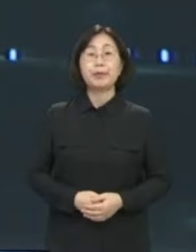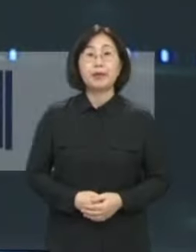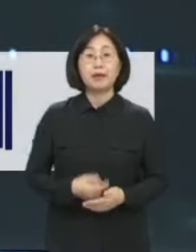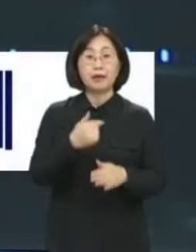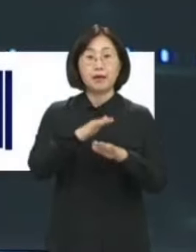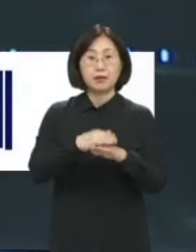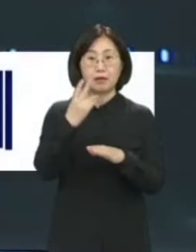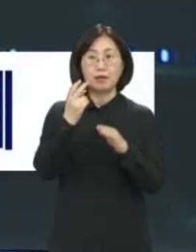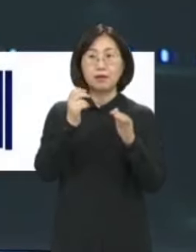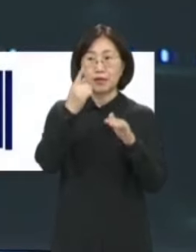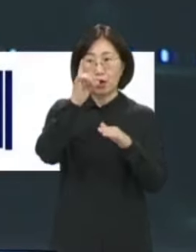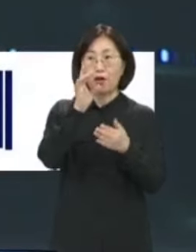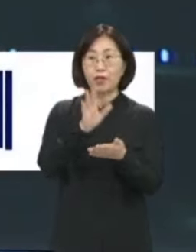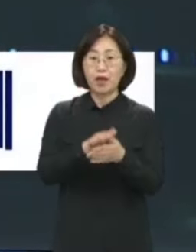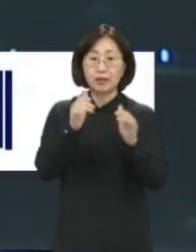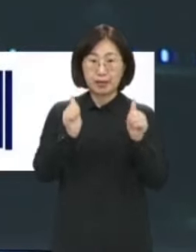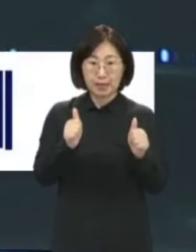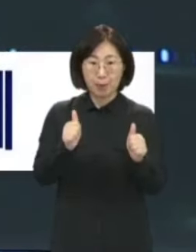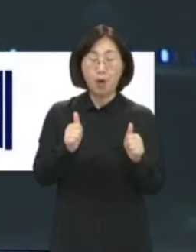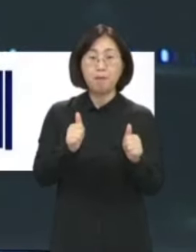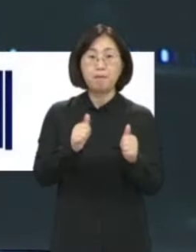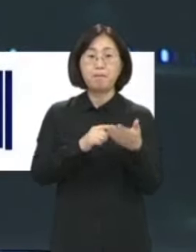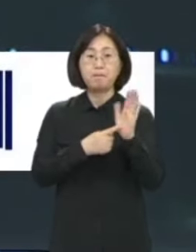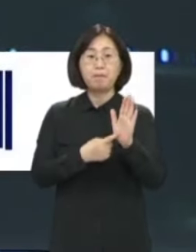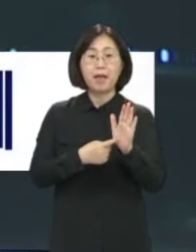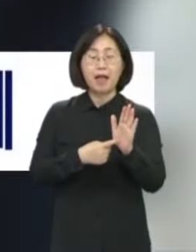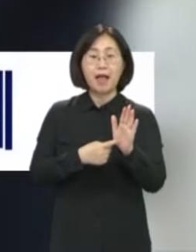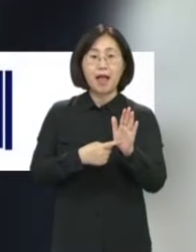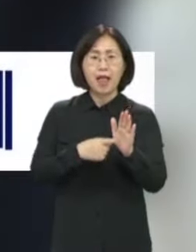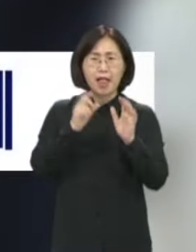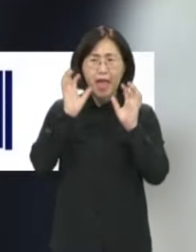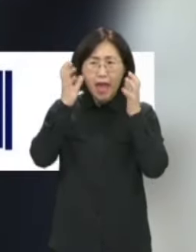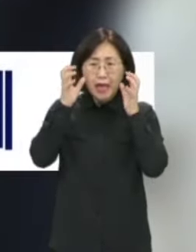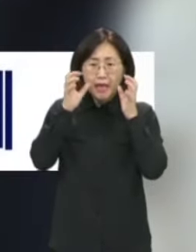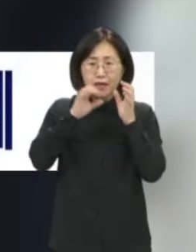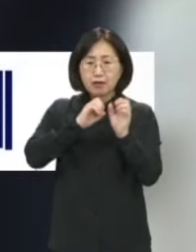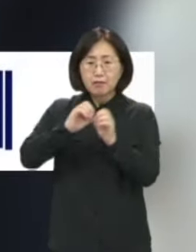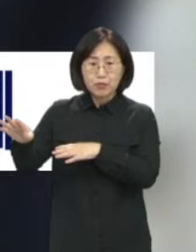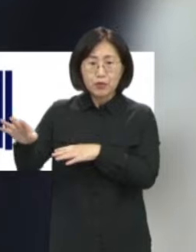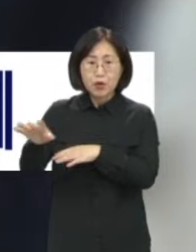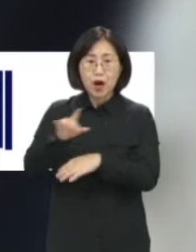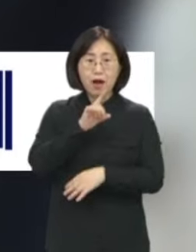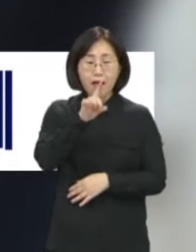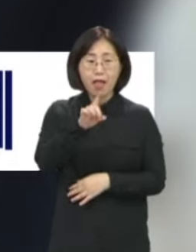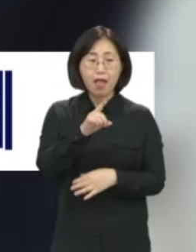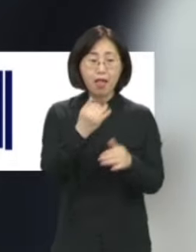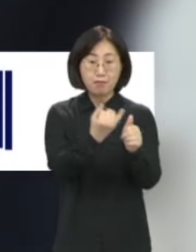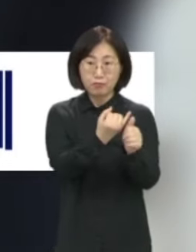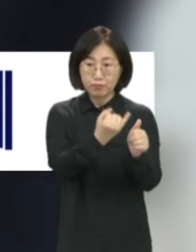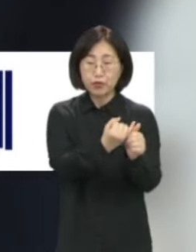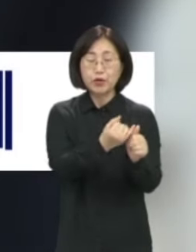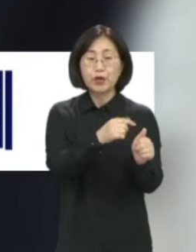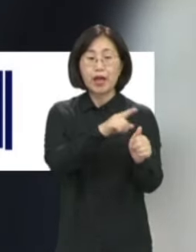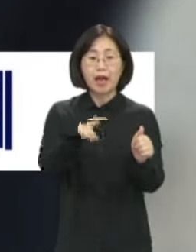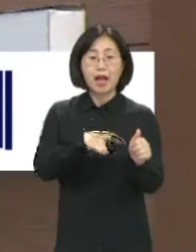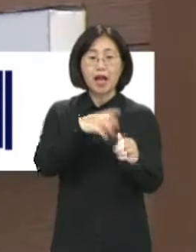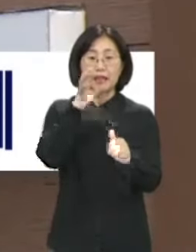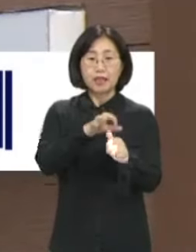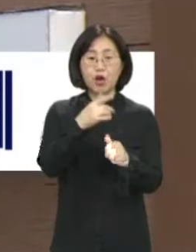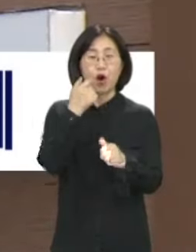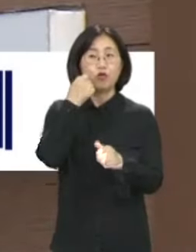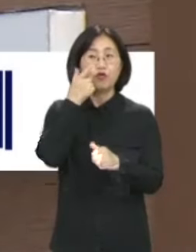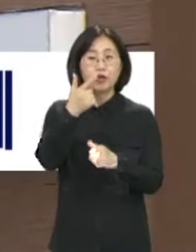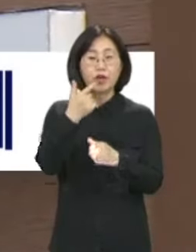대전지법 천안지원 정정윤 부장판사는 신 생활을 유기한 혐의로 불구속 기소된 AC 부부에게 징영